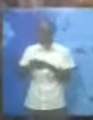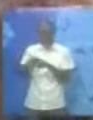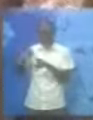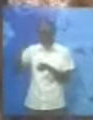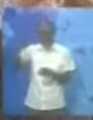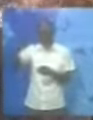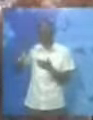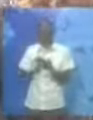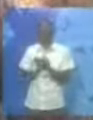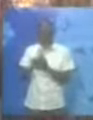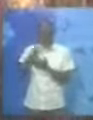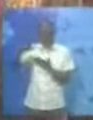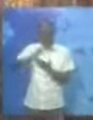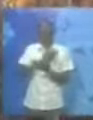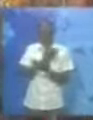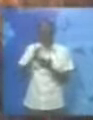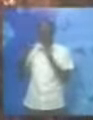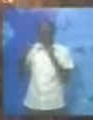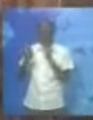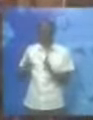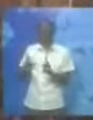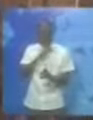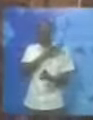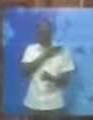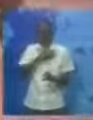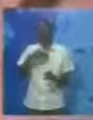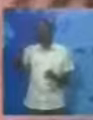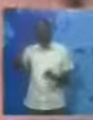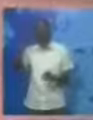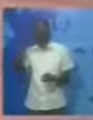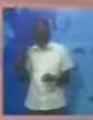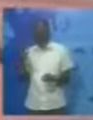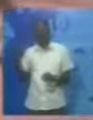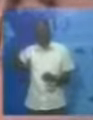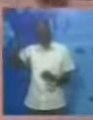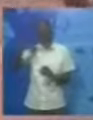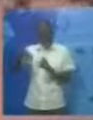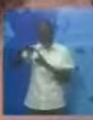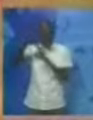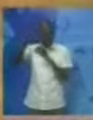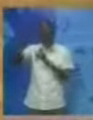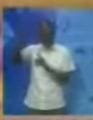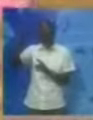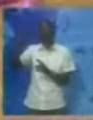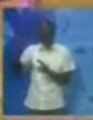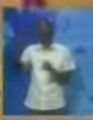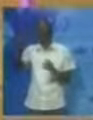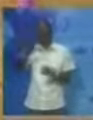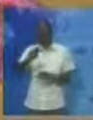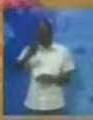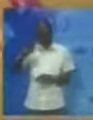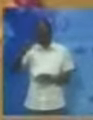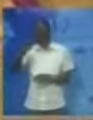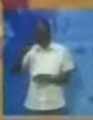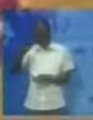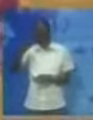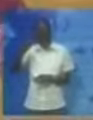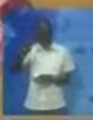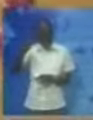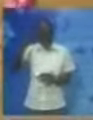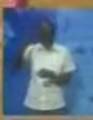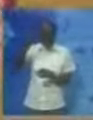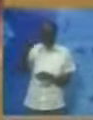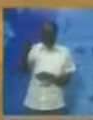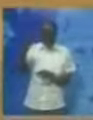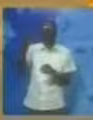des prestations musicales enlevées et par une chorégraphie mise en scène par Sédou Boro et baptisée Wakat. La 23e édition